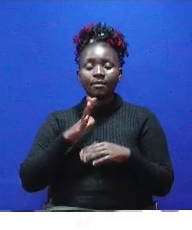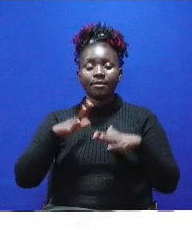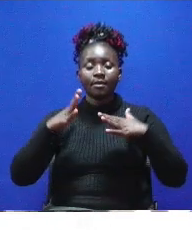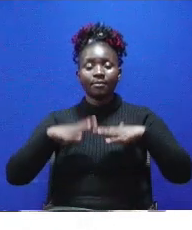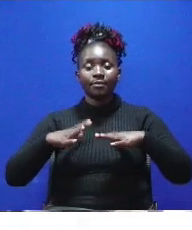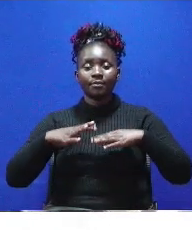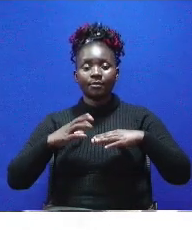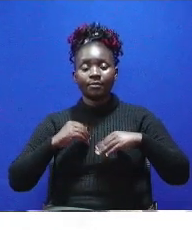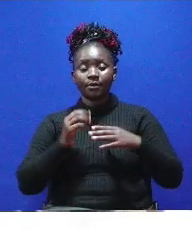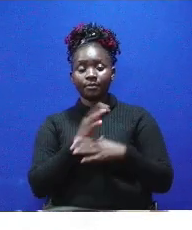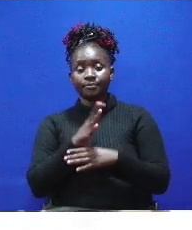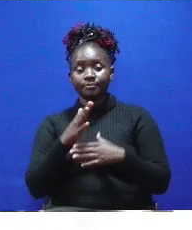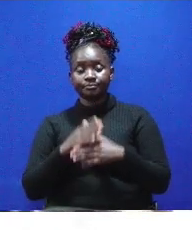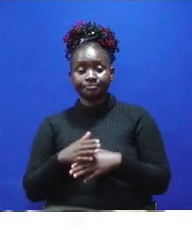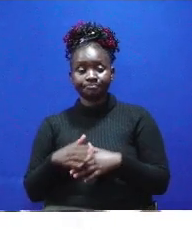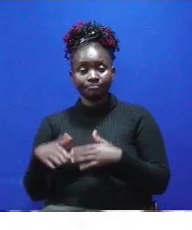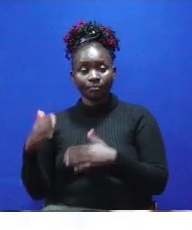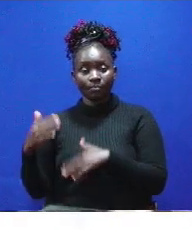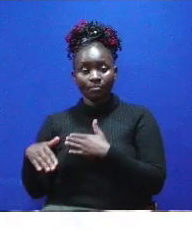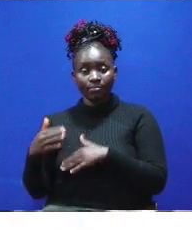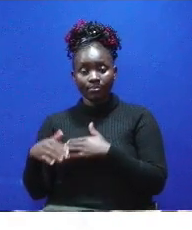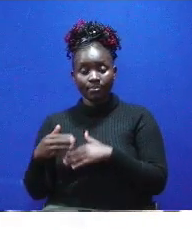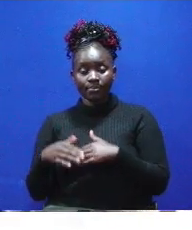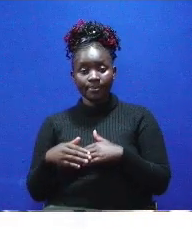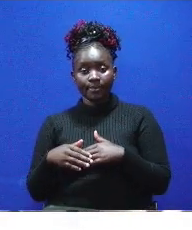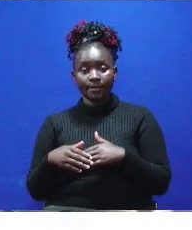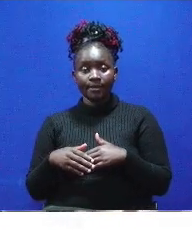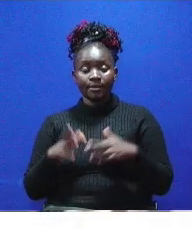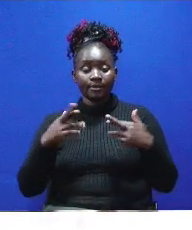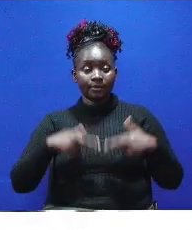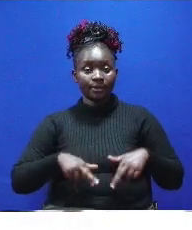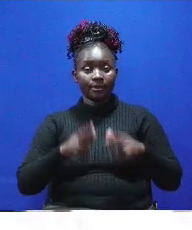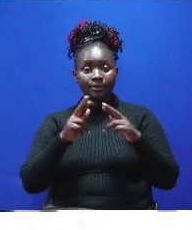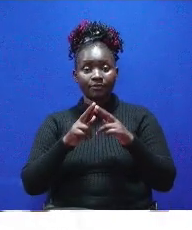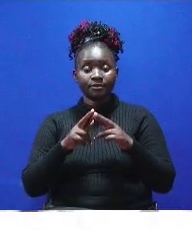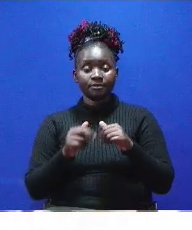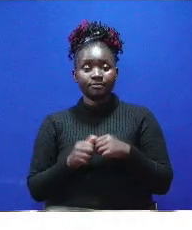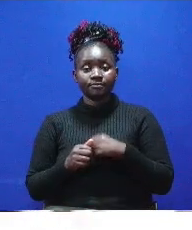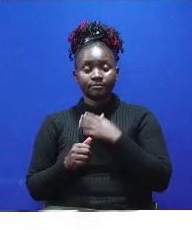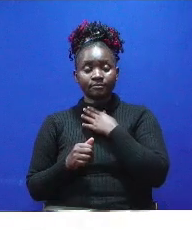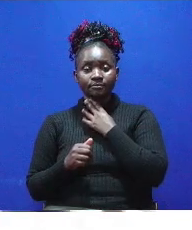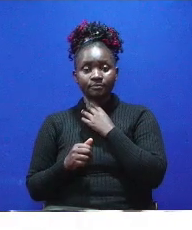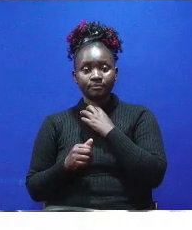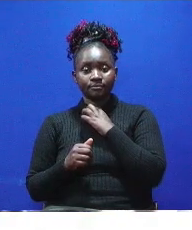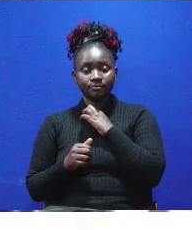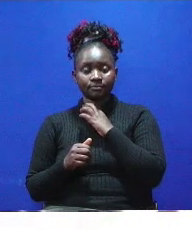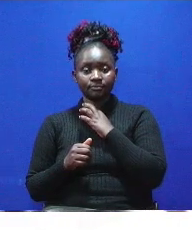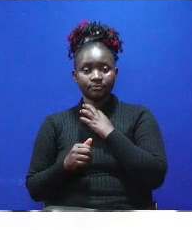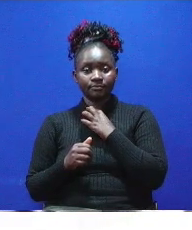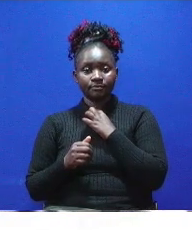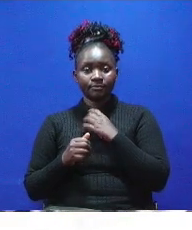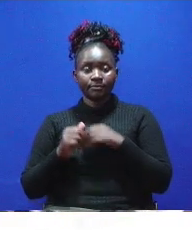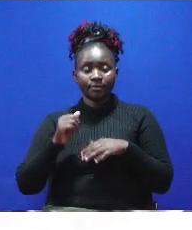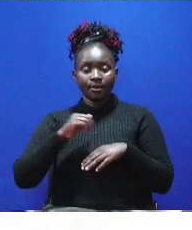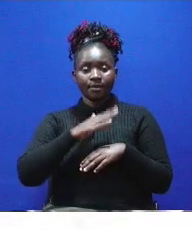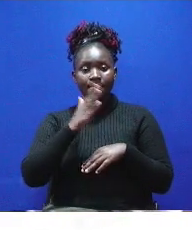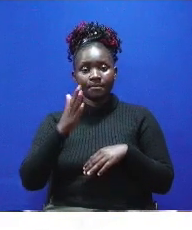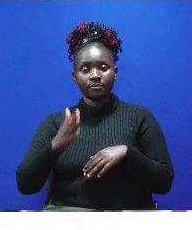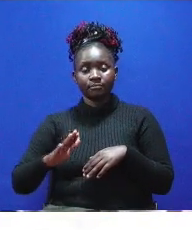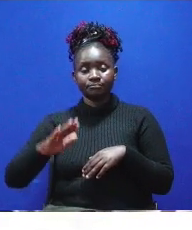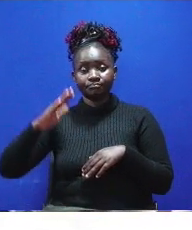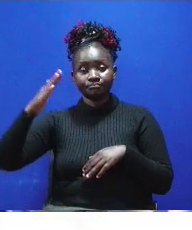wasipande kando kando ya rivers, ila tu wapande kwenda kwa milima